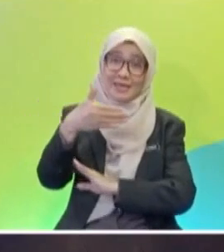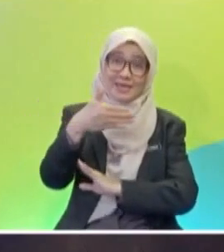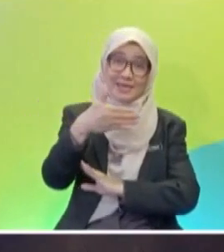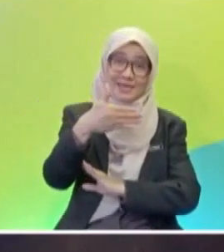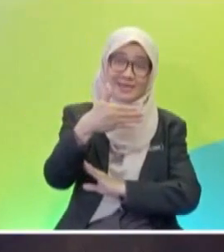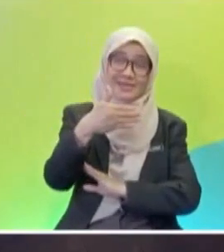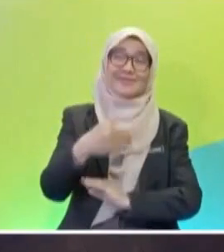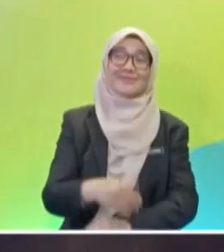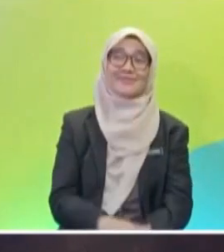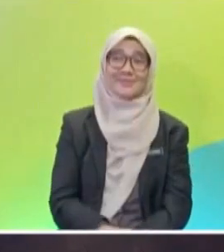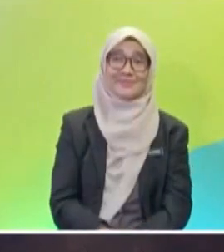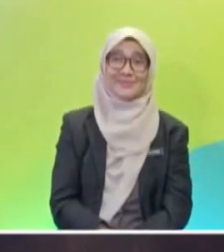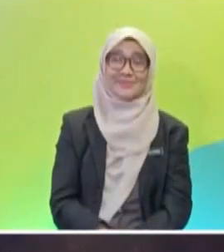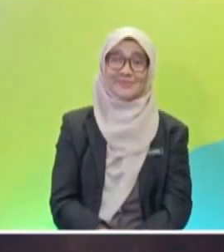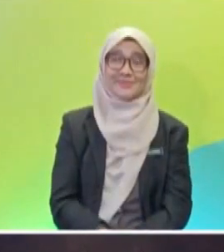ikan